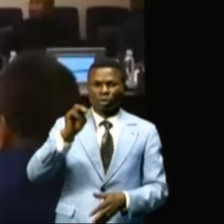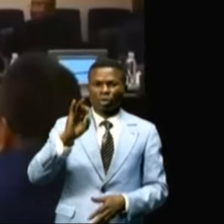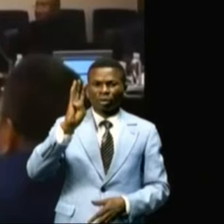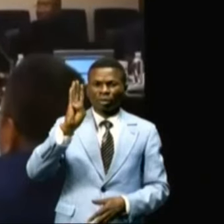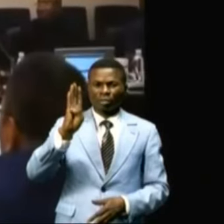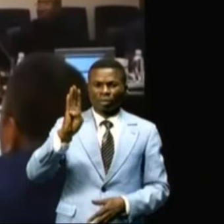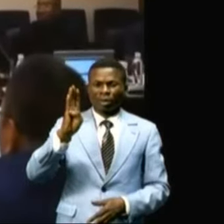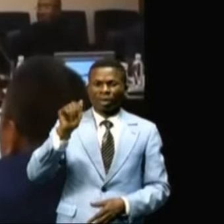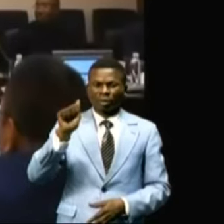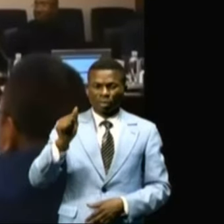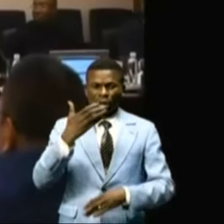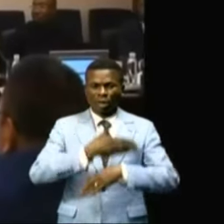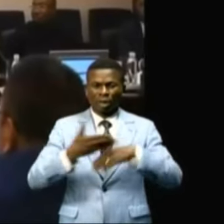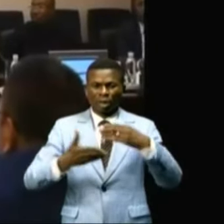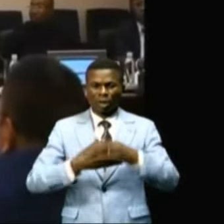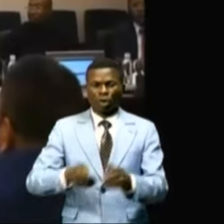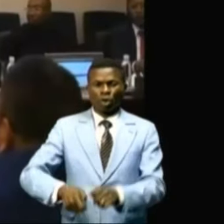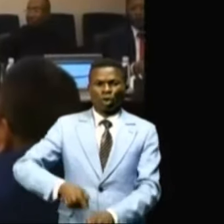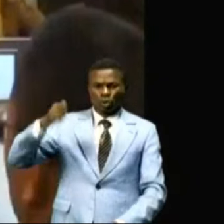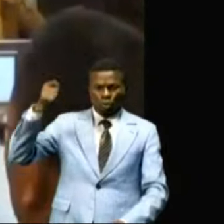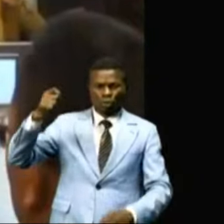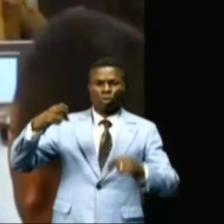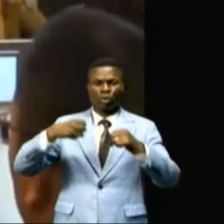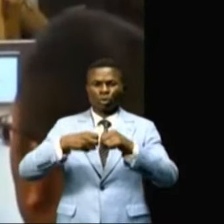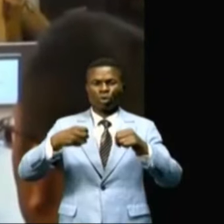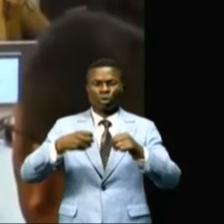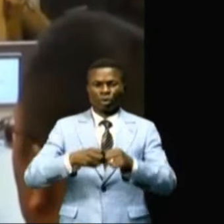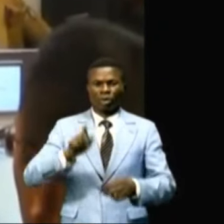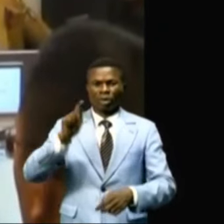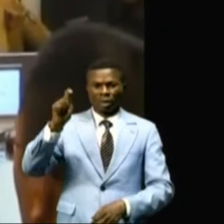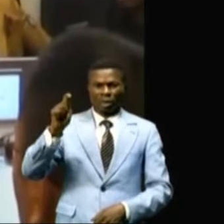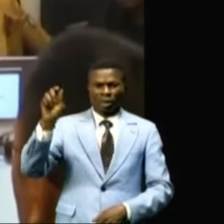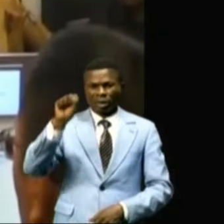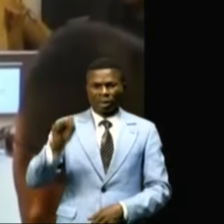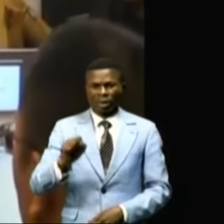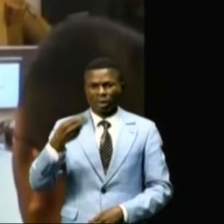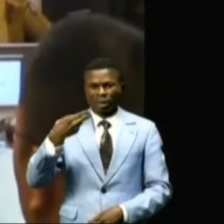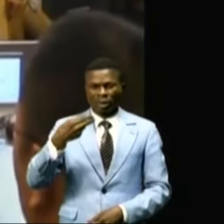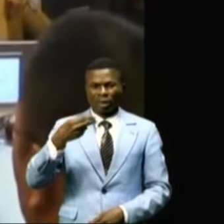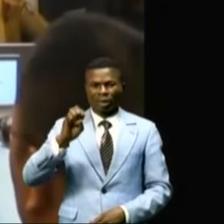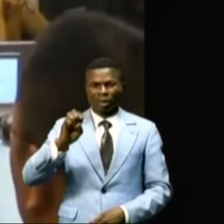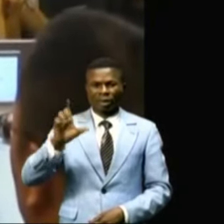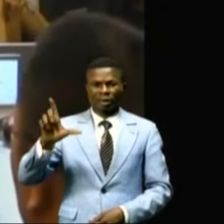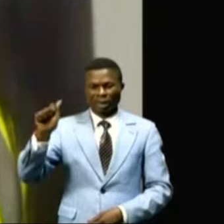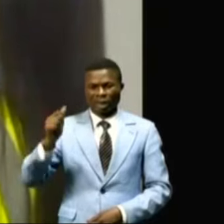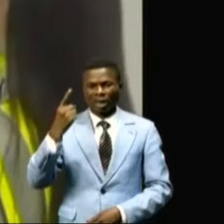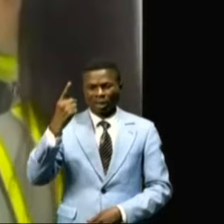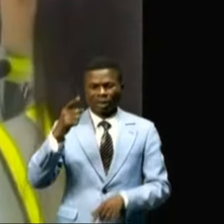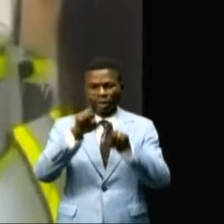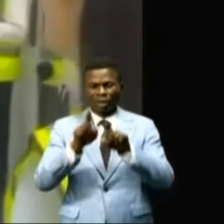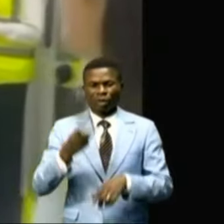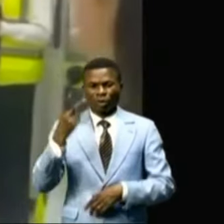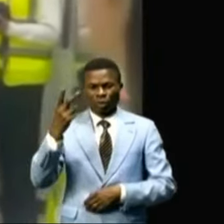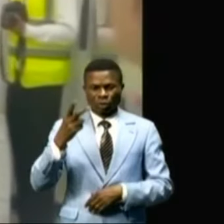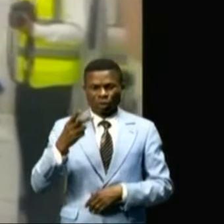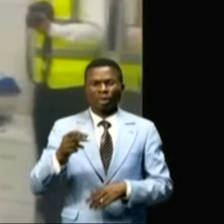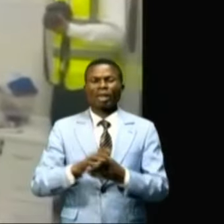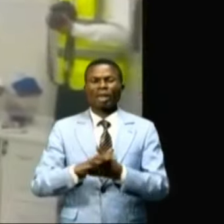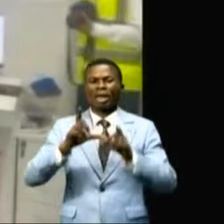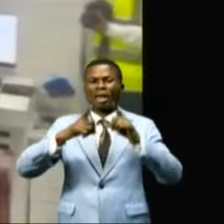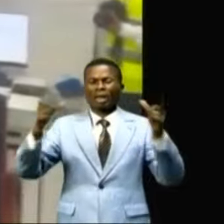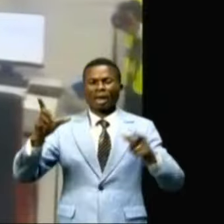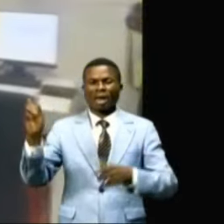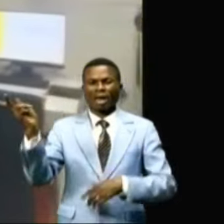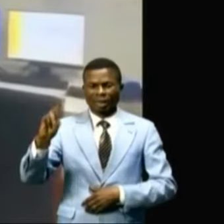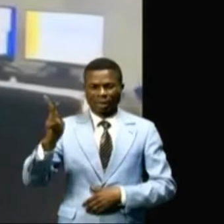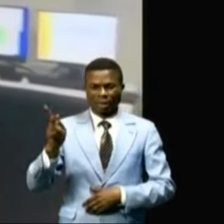la construction de la centrale hydroélectrique de Tchala 1 et Tchala 2 dans le Grand Kassai. Cette innovation sera couplée de la